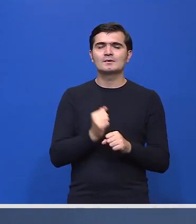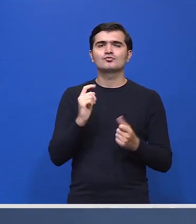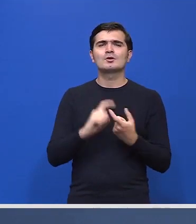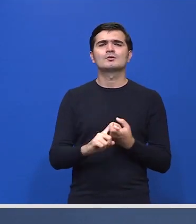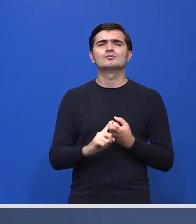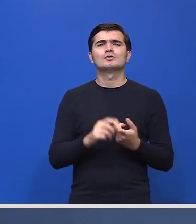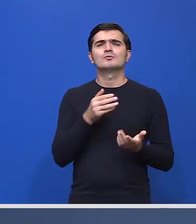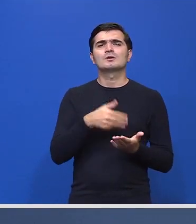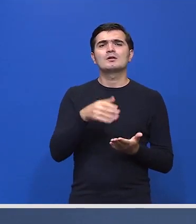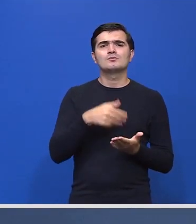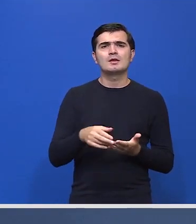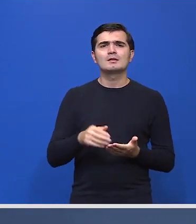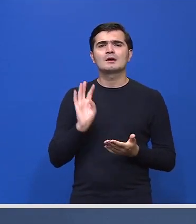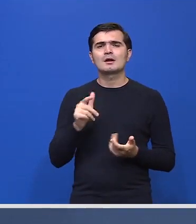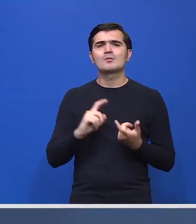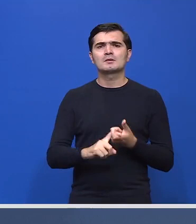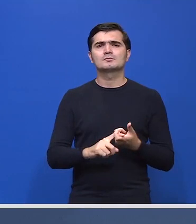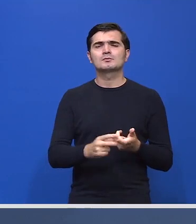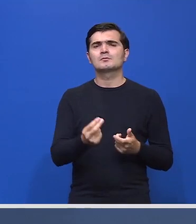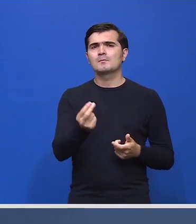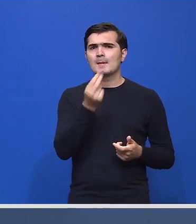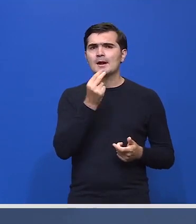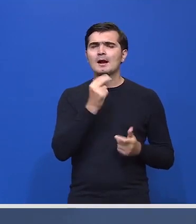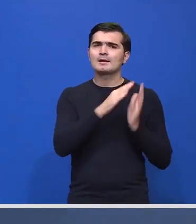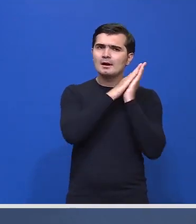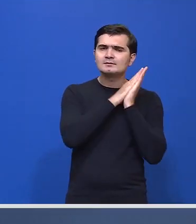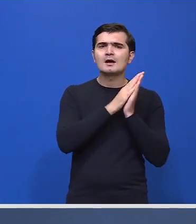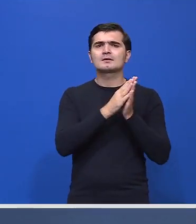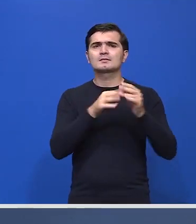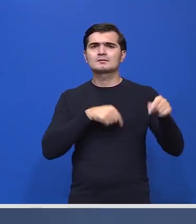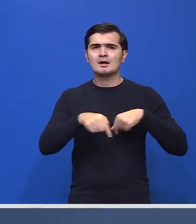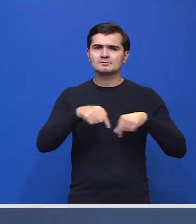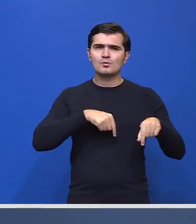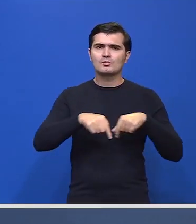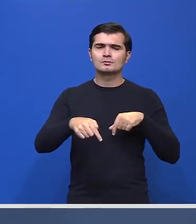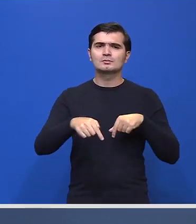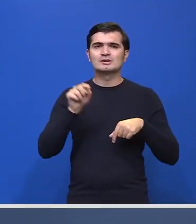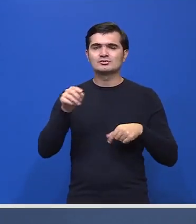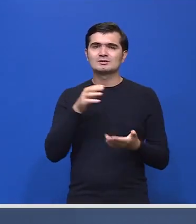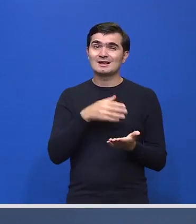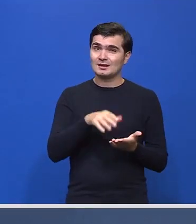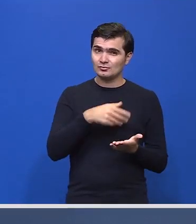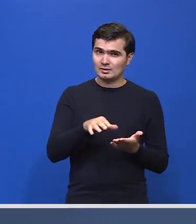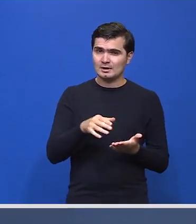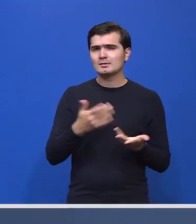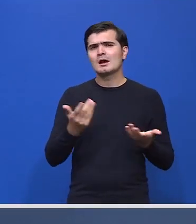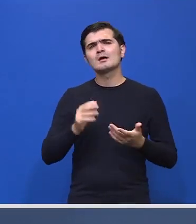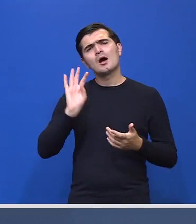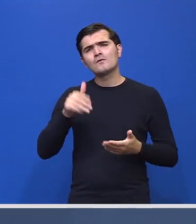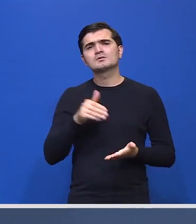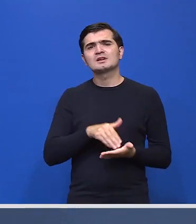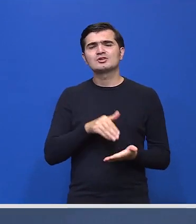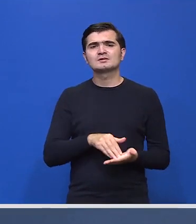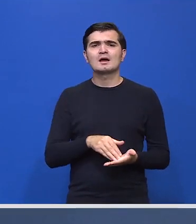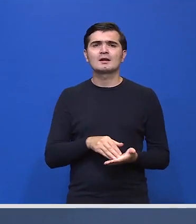cu cheltuielile care țin de hrană, cazare, transport, deci cheltuieli care au fost